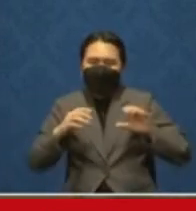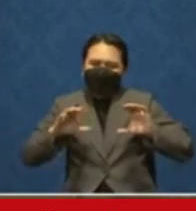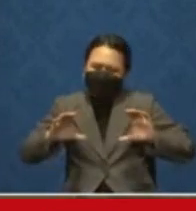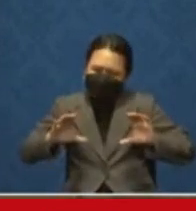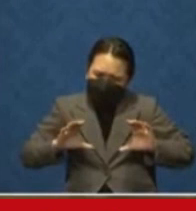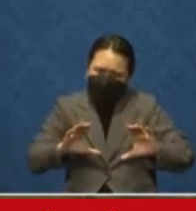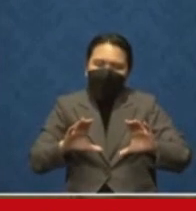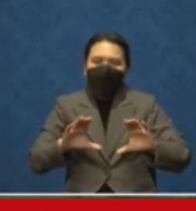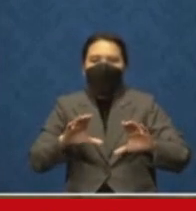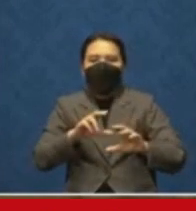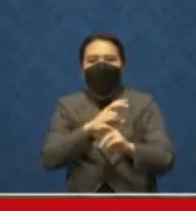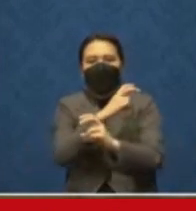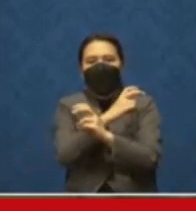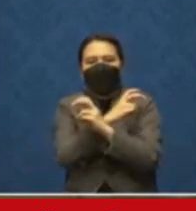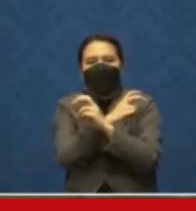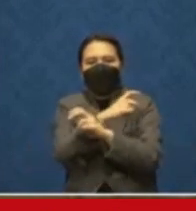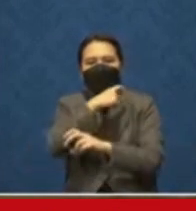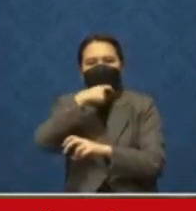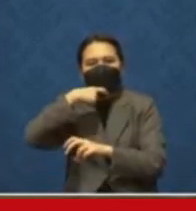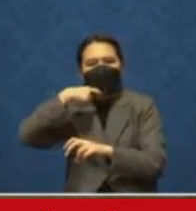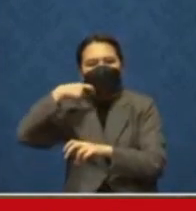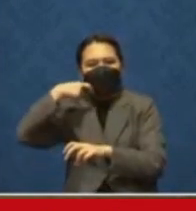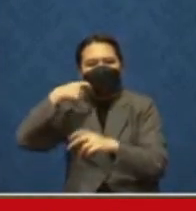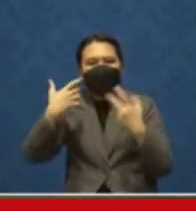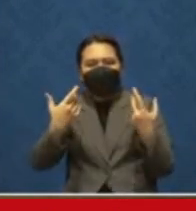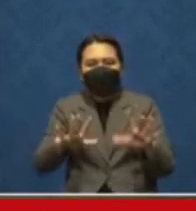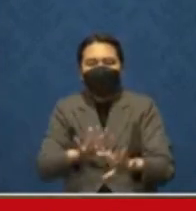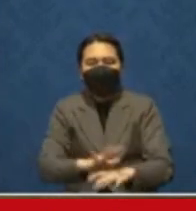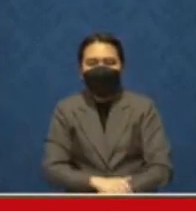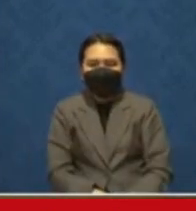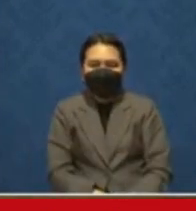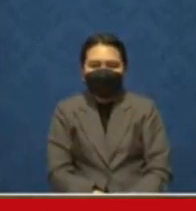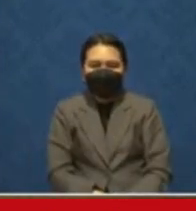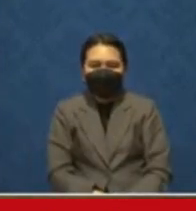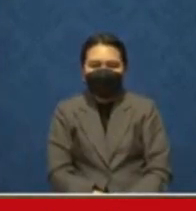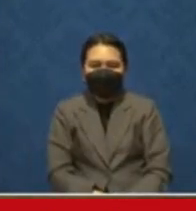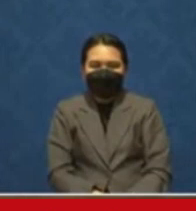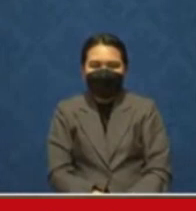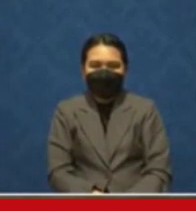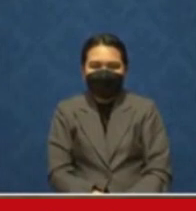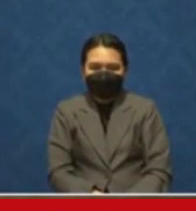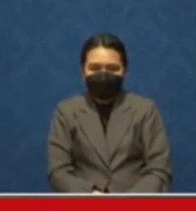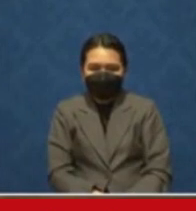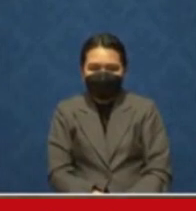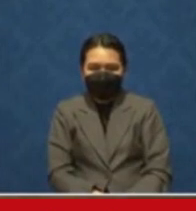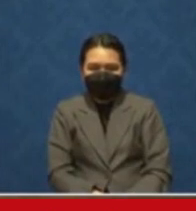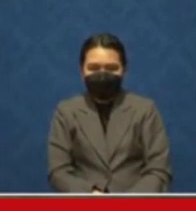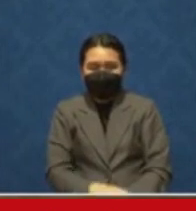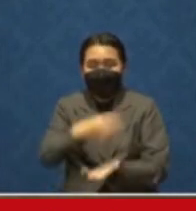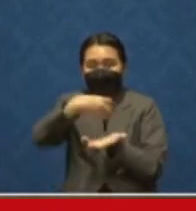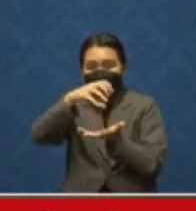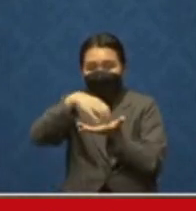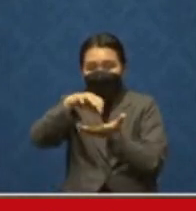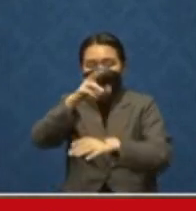ๆเขาไม่จำเป็นต้องมาลงมาเขียนรถยกหมอเขานั่งอยู่บนรถได้สบายแต่วันนี้ลงมาเขียนรถ